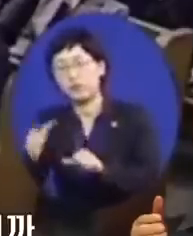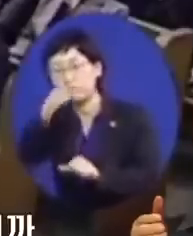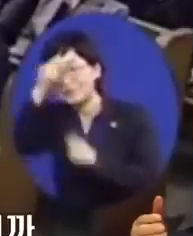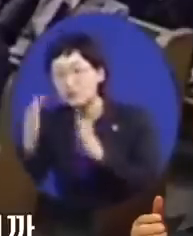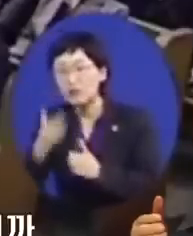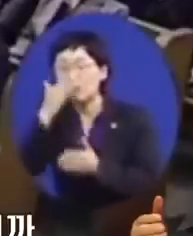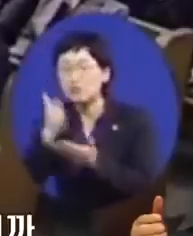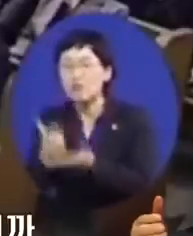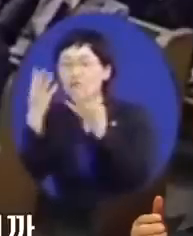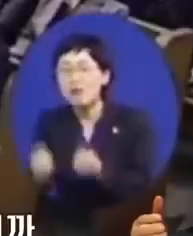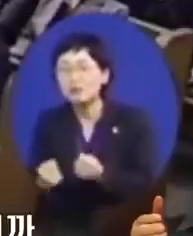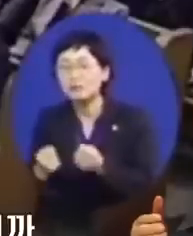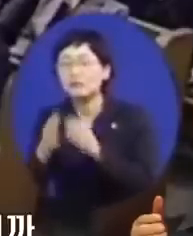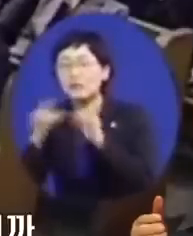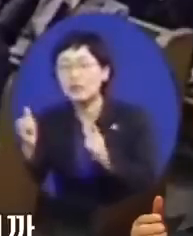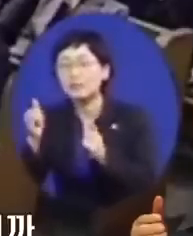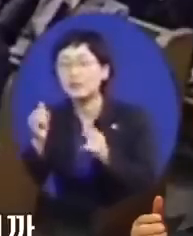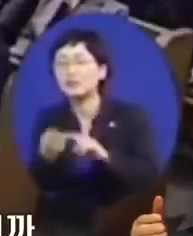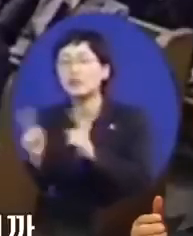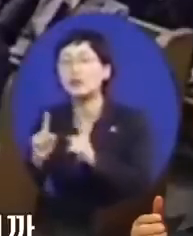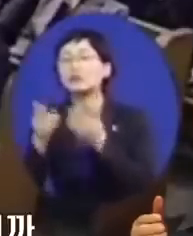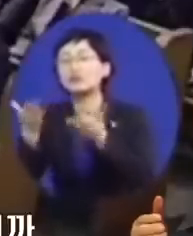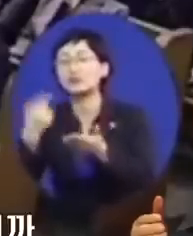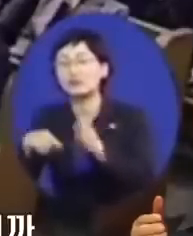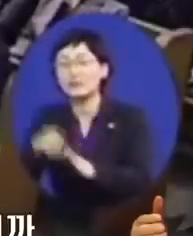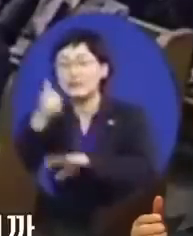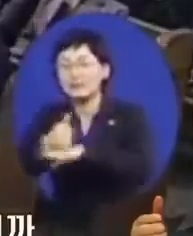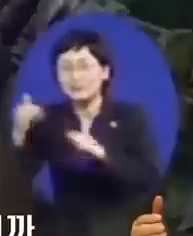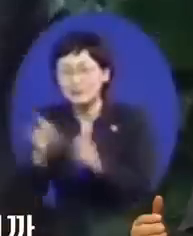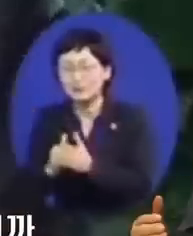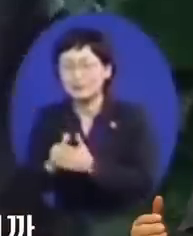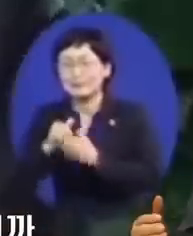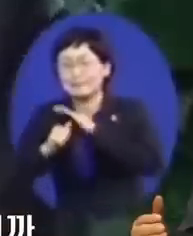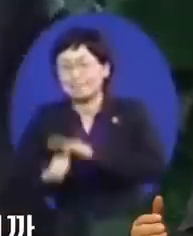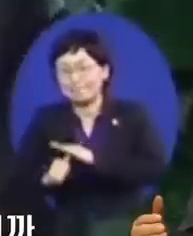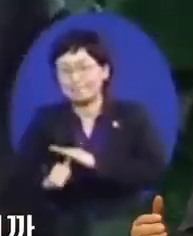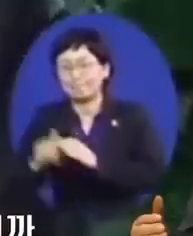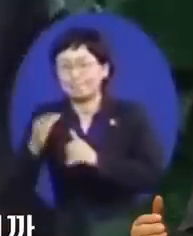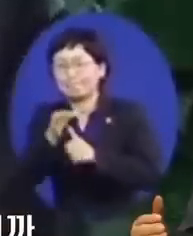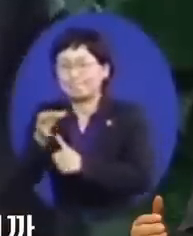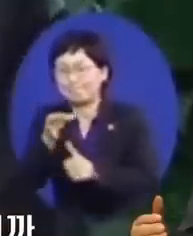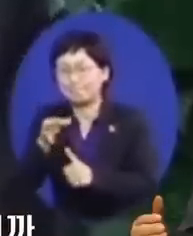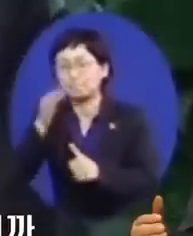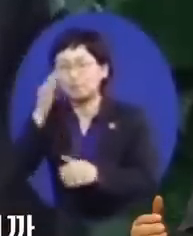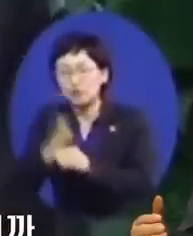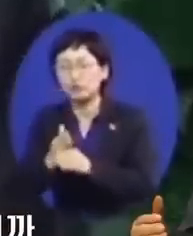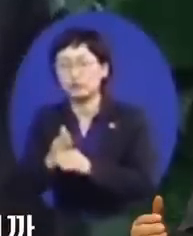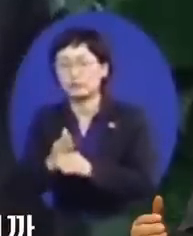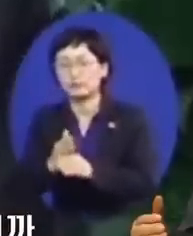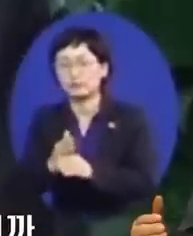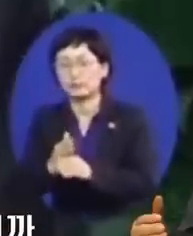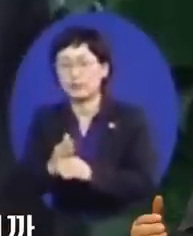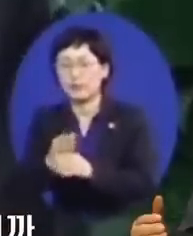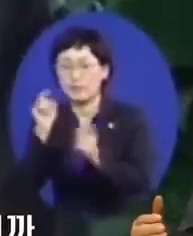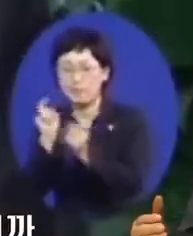사람들을 살리기 위해서 끝까지 참고 내가 버둥거리고 있다. 때가 오면